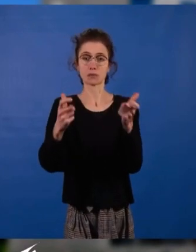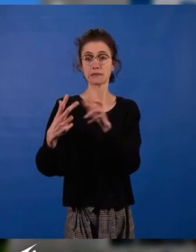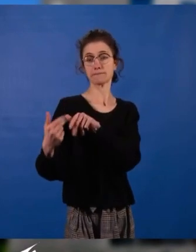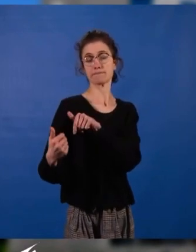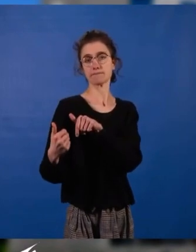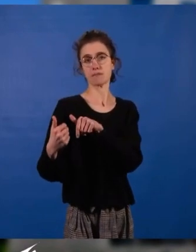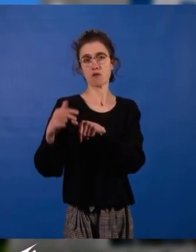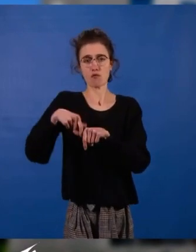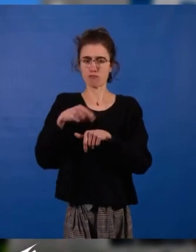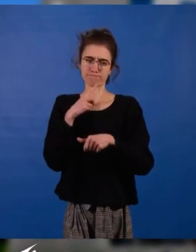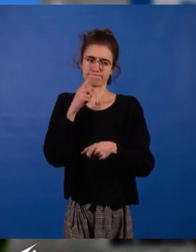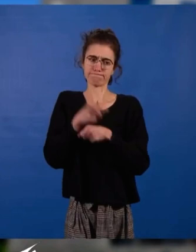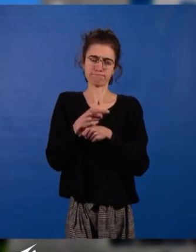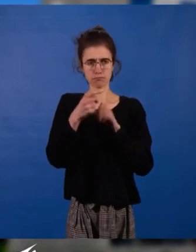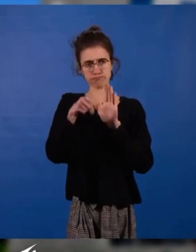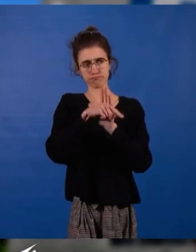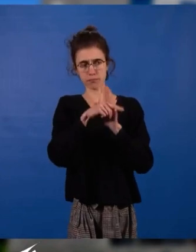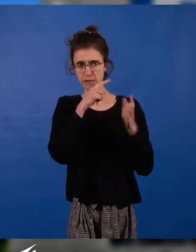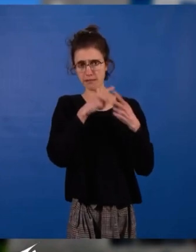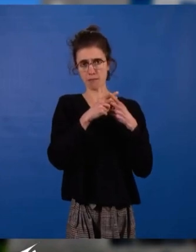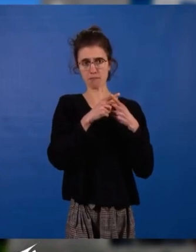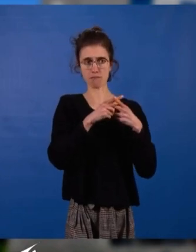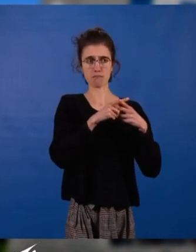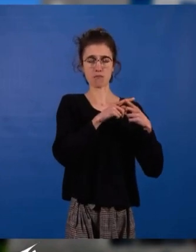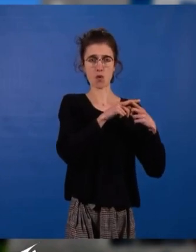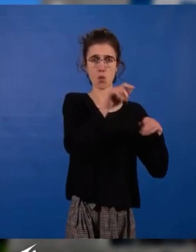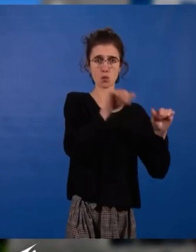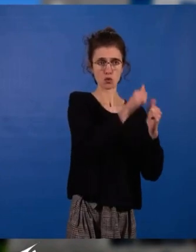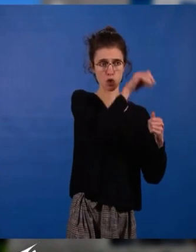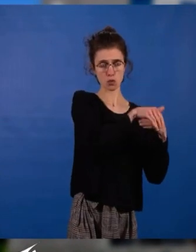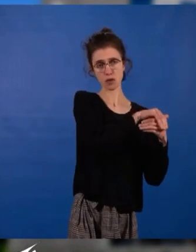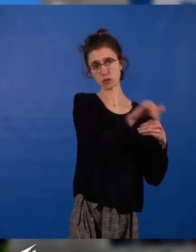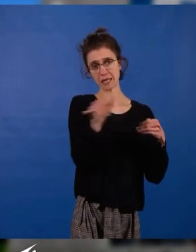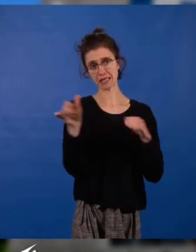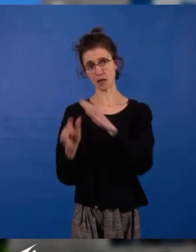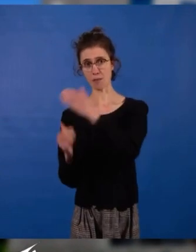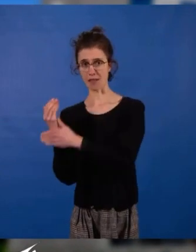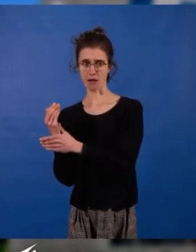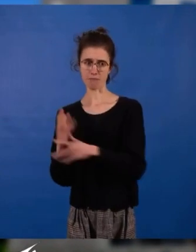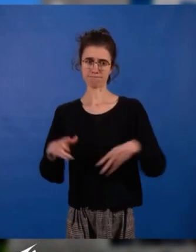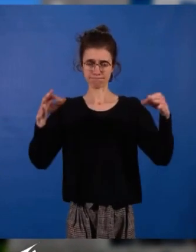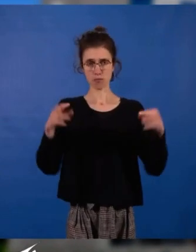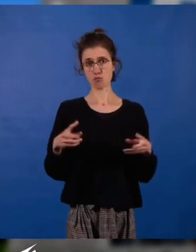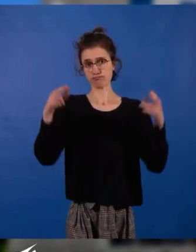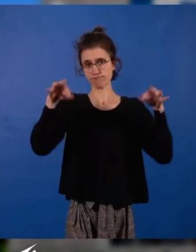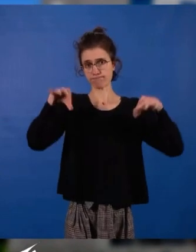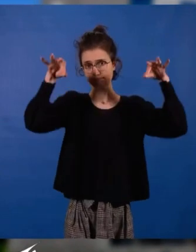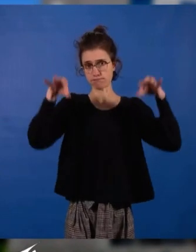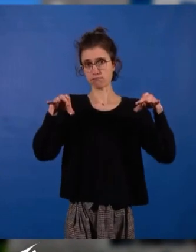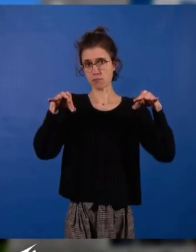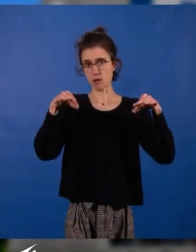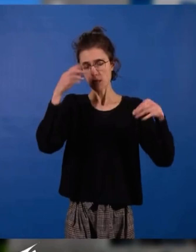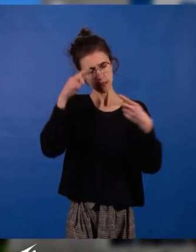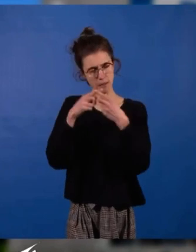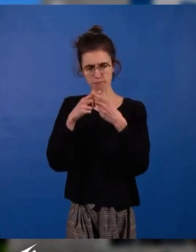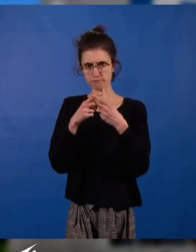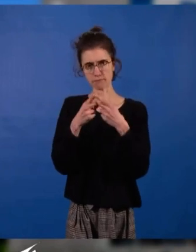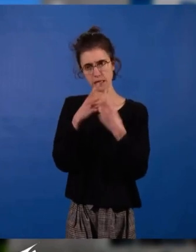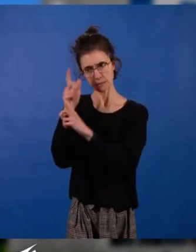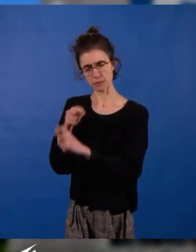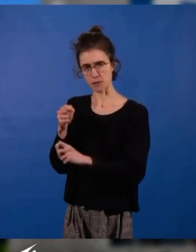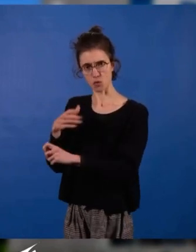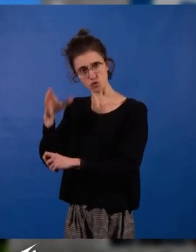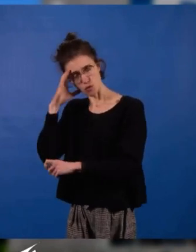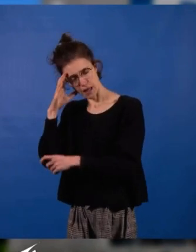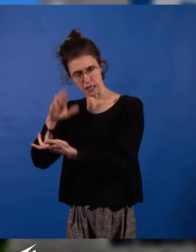23h à 7h parce qu'il s'agit de garantir 8 heures de sommeil. Une régulation du nombre et du type de vol, parce que prévoir